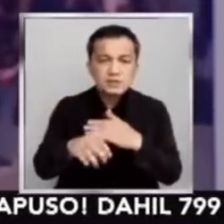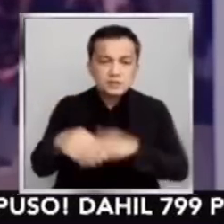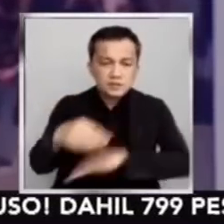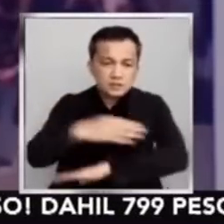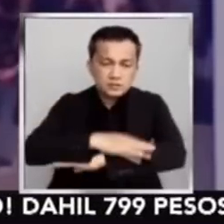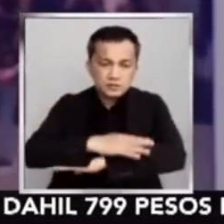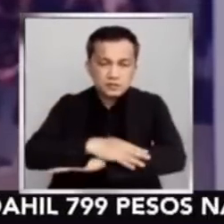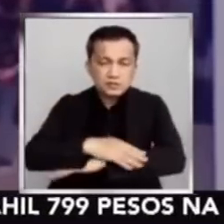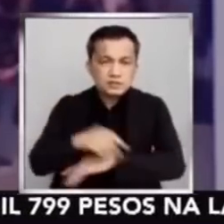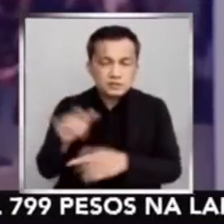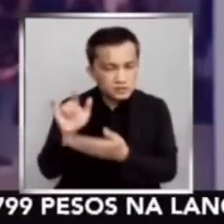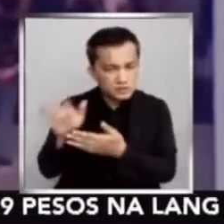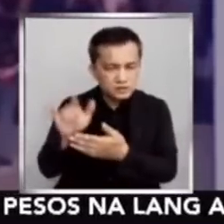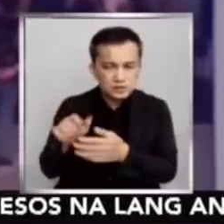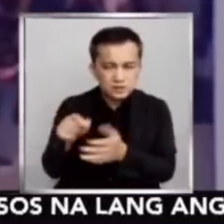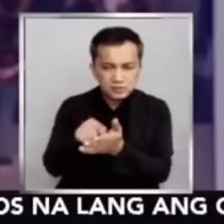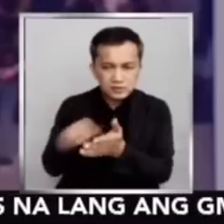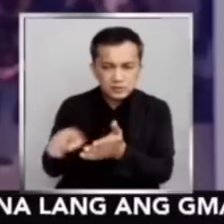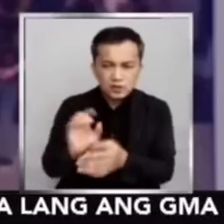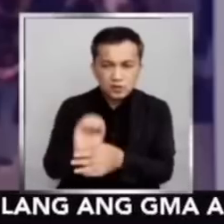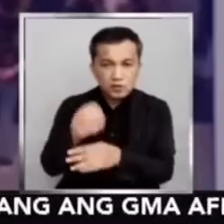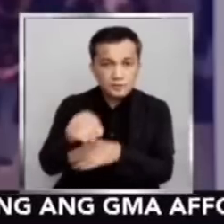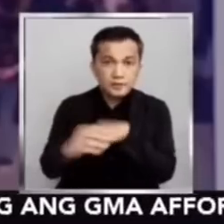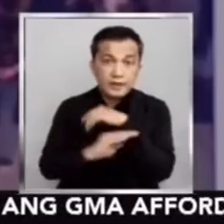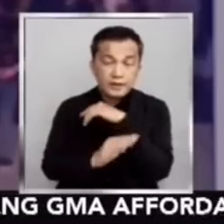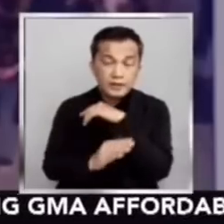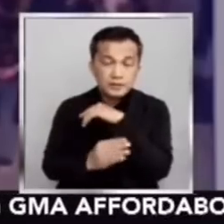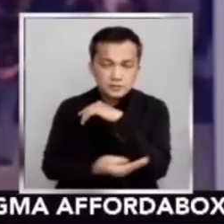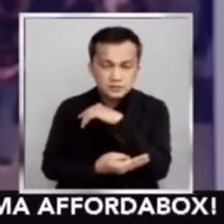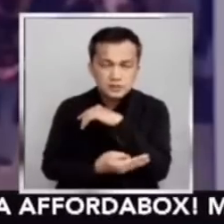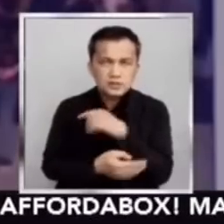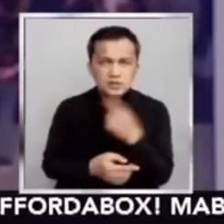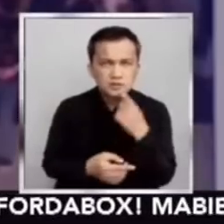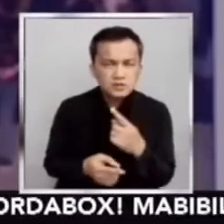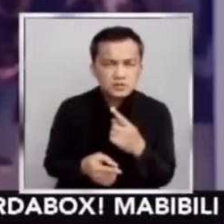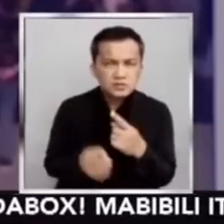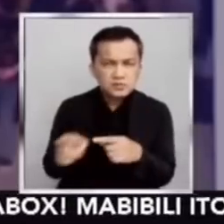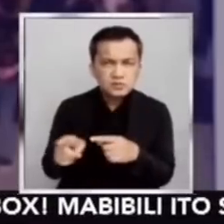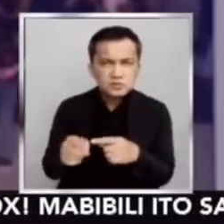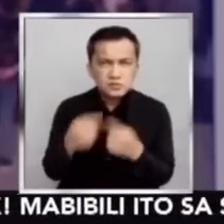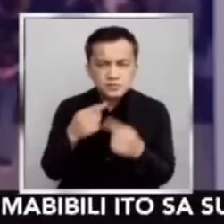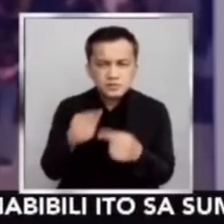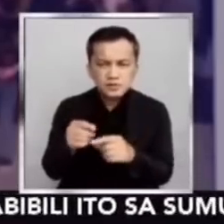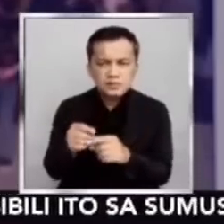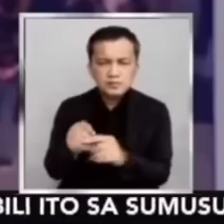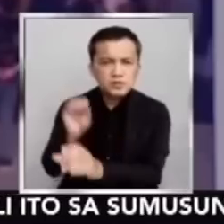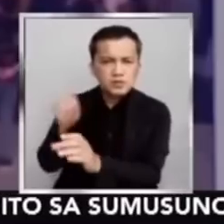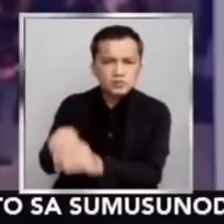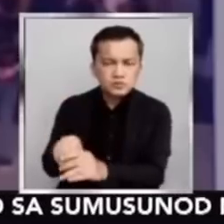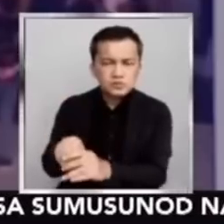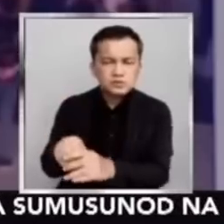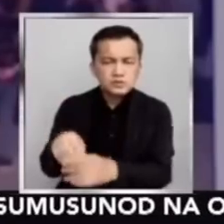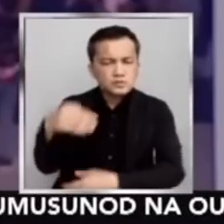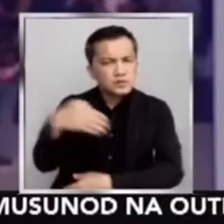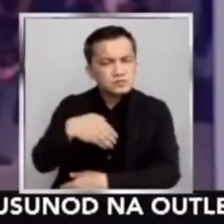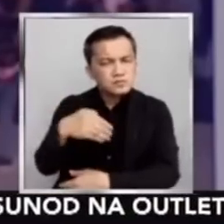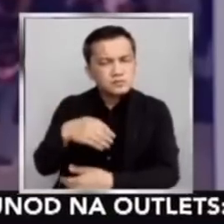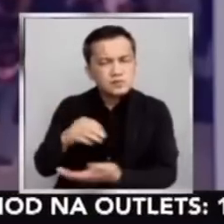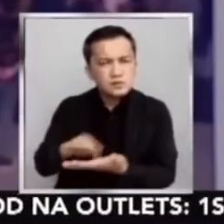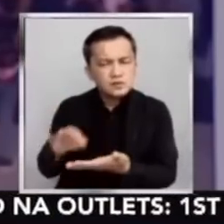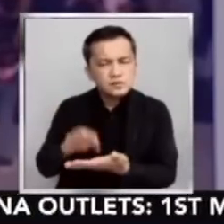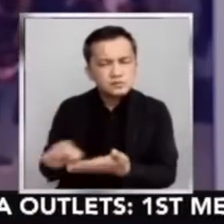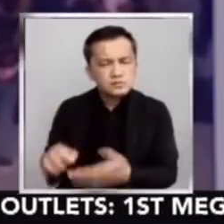niya raw kasi sa overbaggage fee, ipinauhulog umano sa isang bank account na isinulat sa